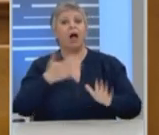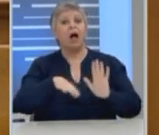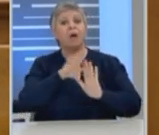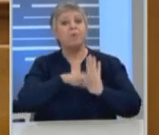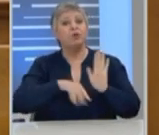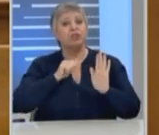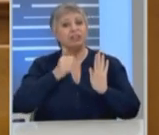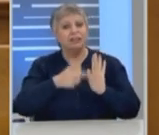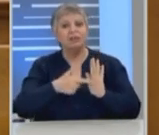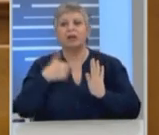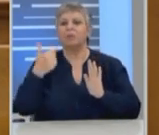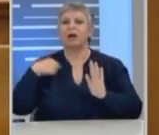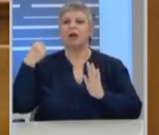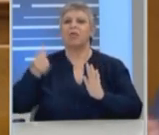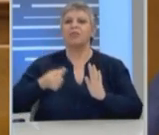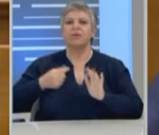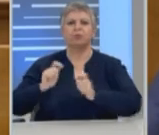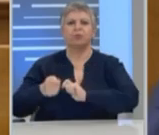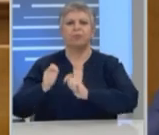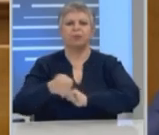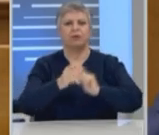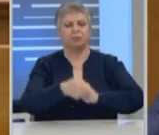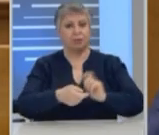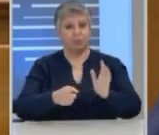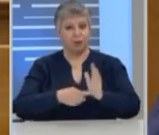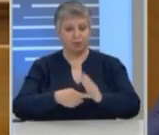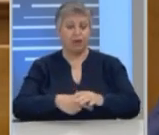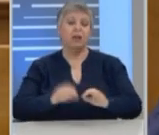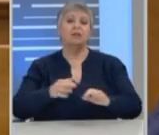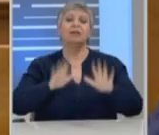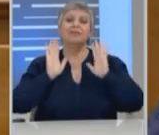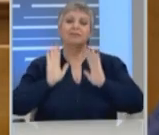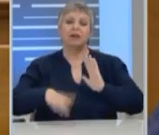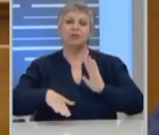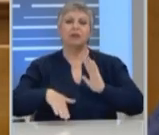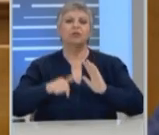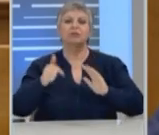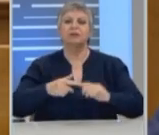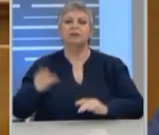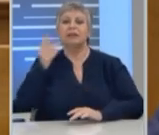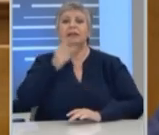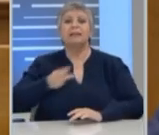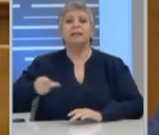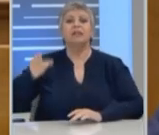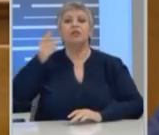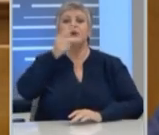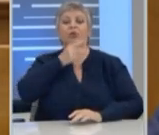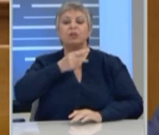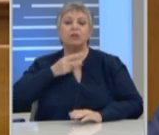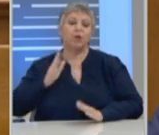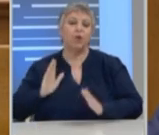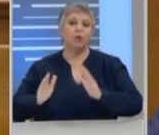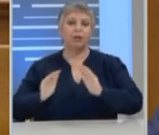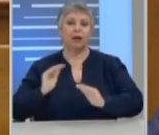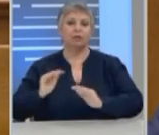της τοπικής αυτοδιοίκησης. Και τέλος, στην ενίσχυση του κοινωνικού κράτους, του παραδοσιακού κοινωνικού κράτους,